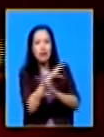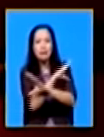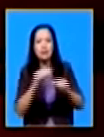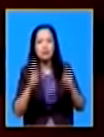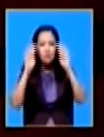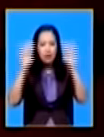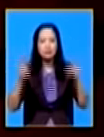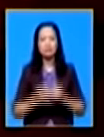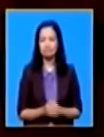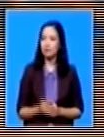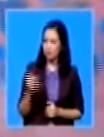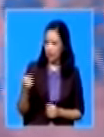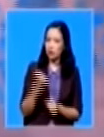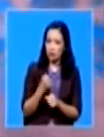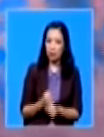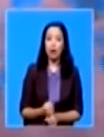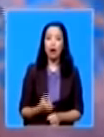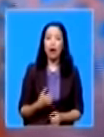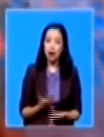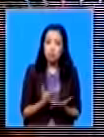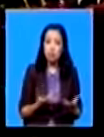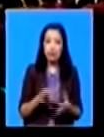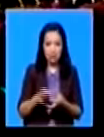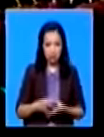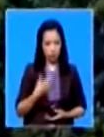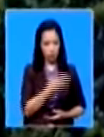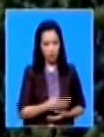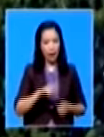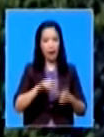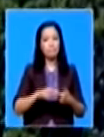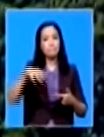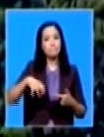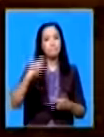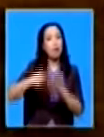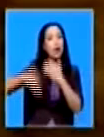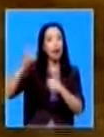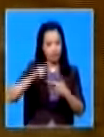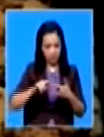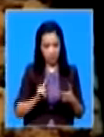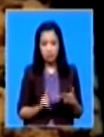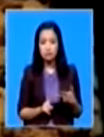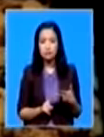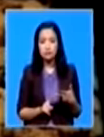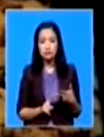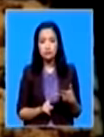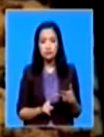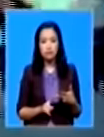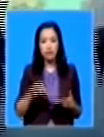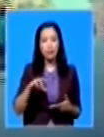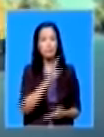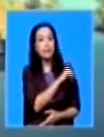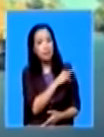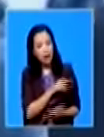องเที่ยวให้ได้ 4-5 อย่างเนี่ยสุขภาพบ้างโบราณสถานบ้างอะไรล่ะมารักษาพยาบาลใน